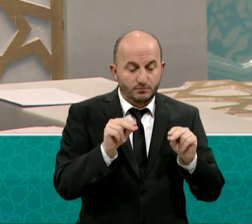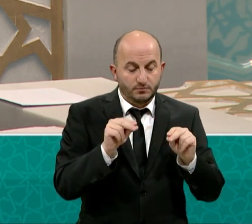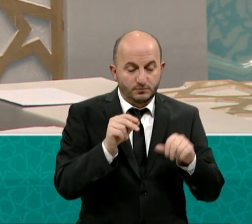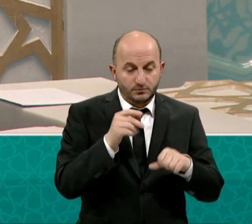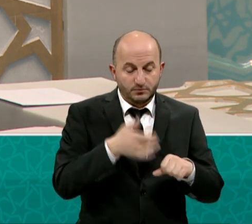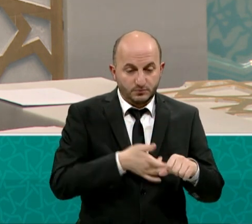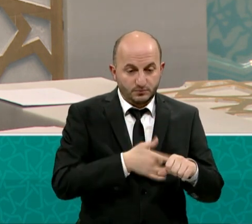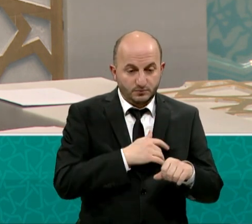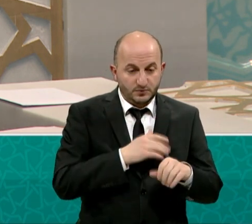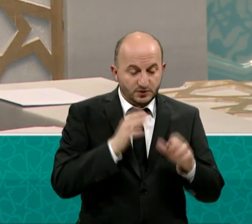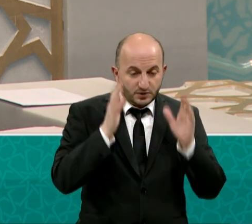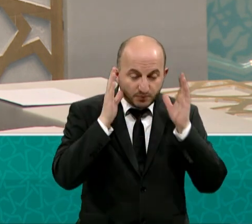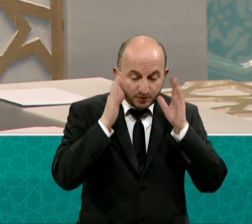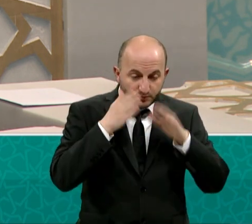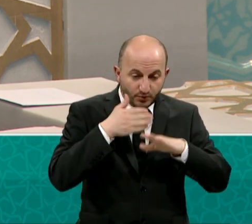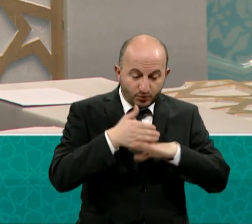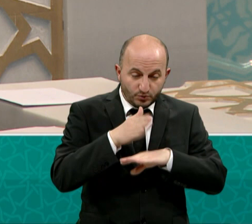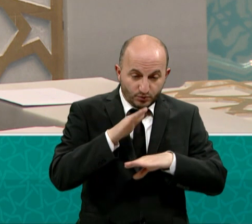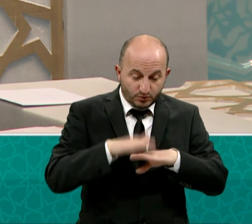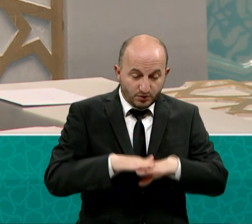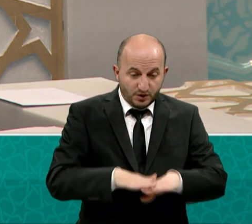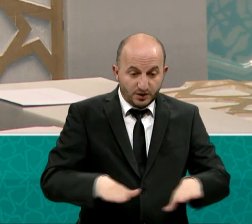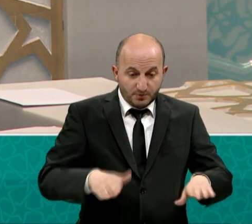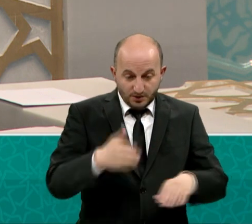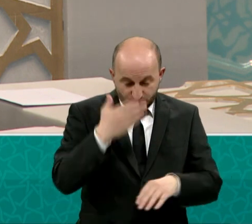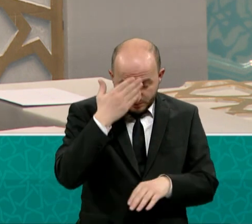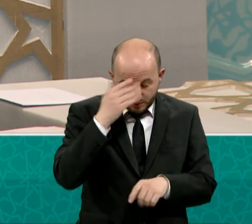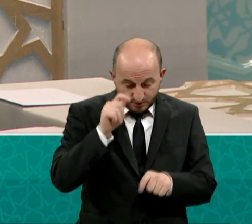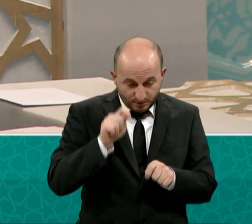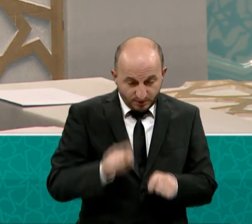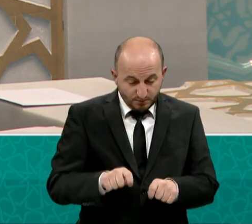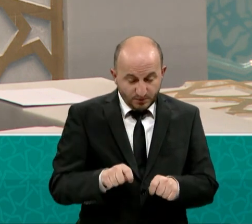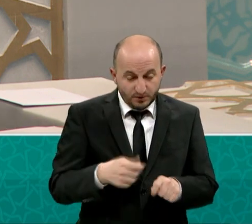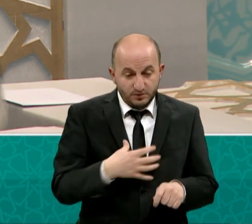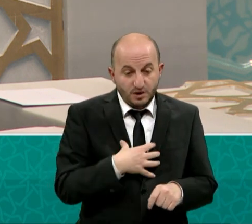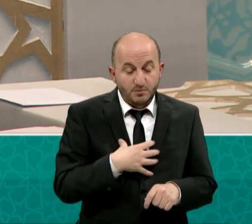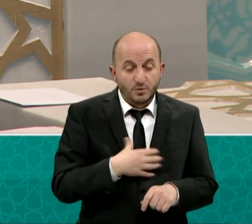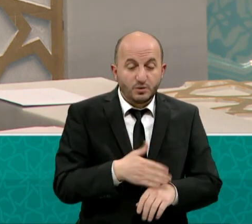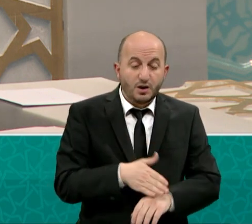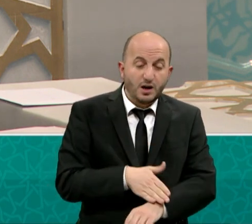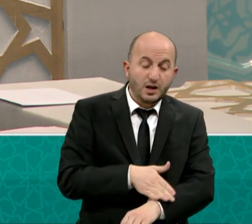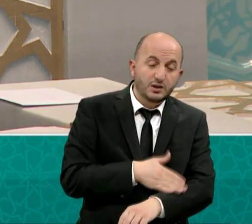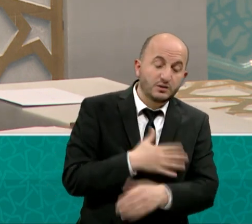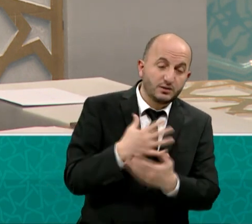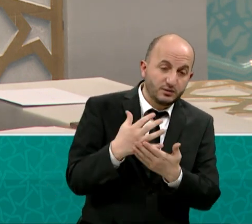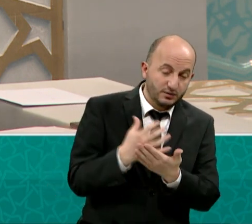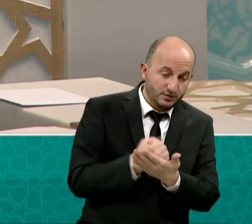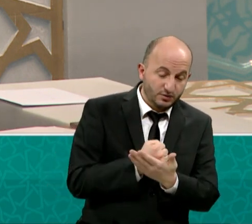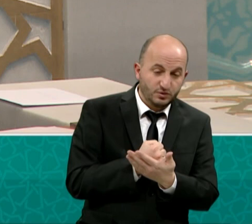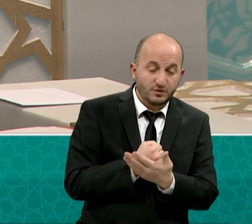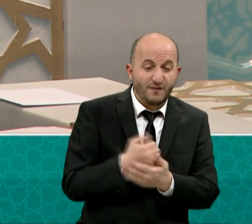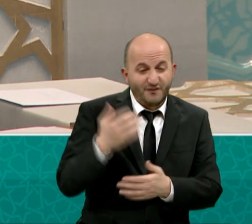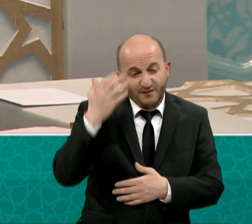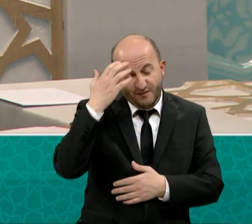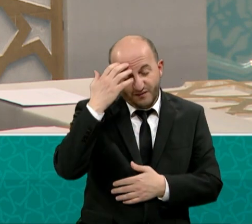Namazını dosdoğru kılar, temel ibadetleri yapar. Efendim, sahip olduğu helalinden elde ettiği kazancı